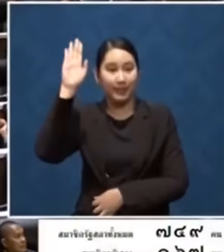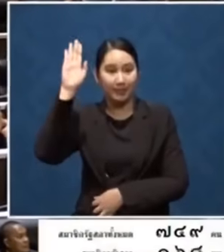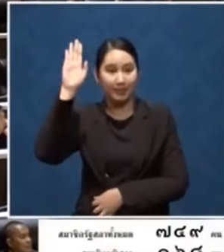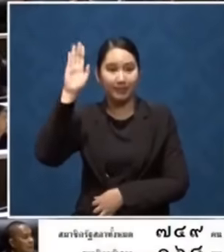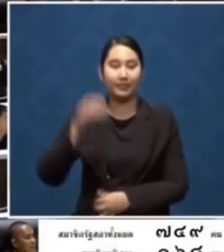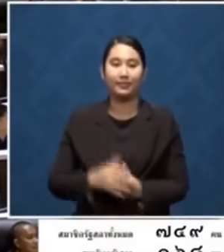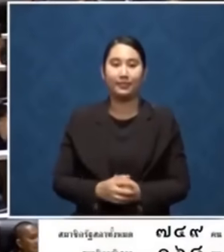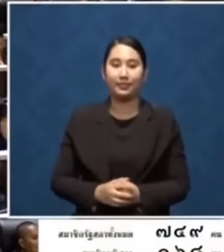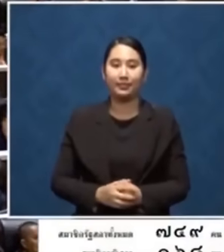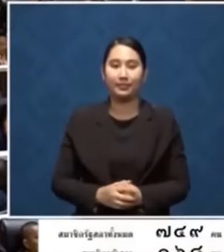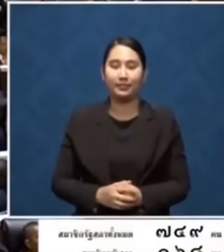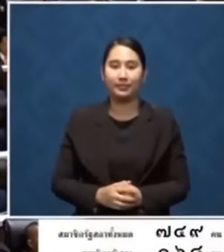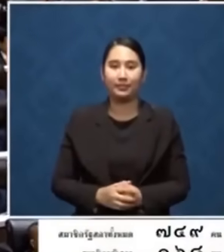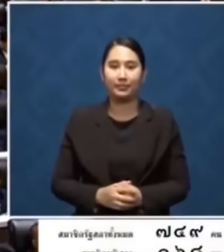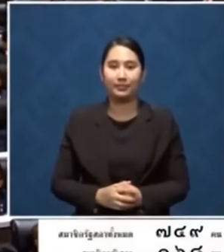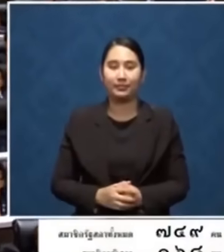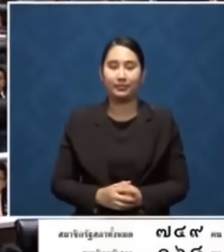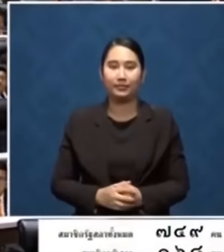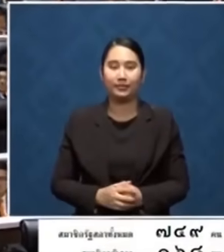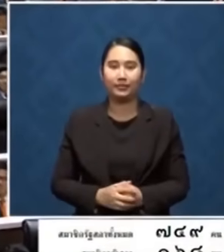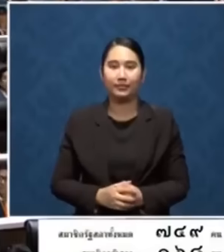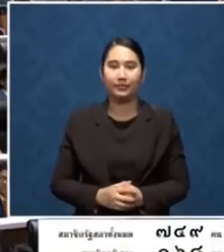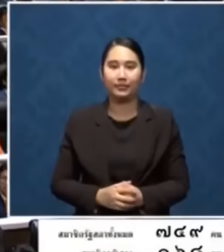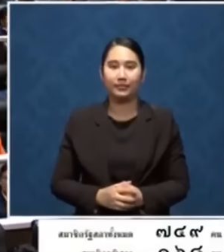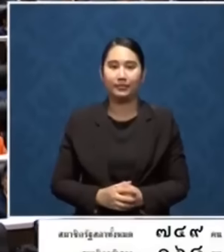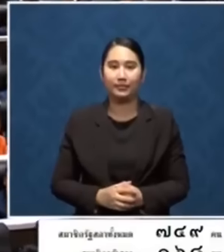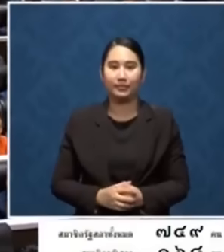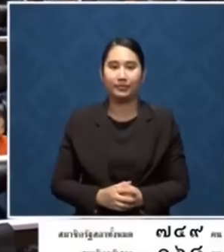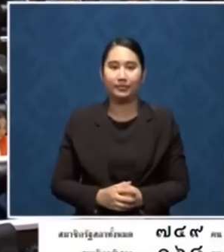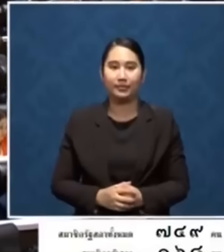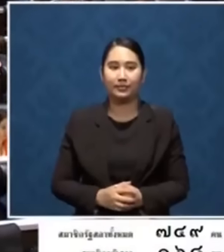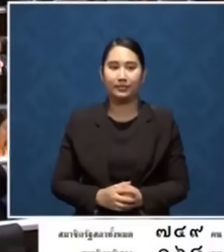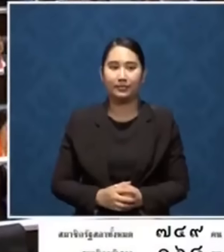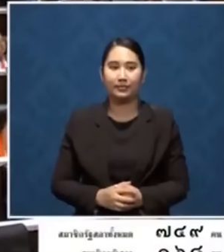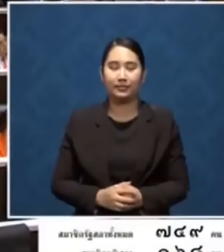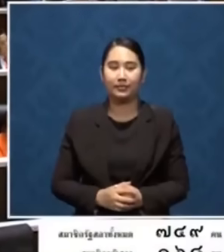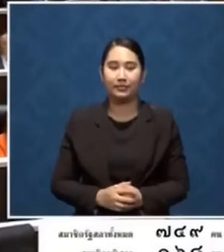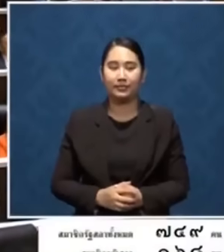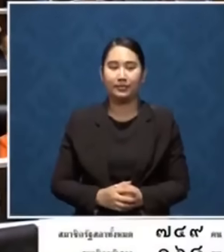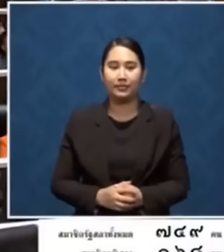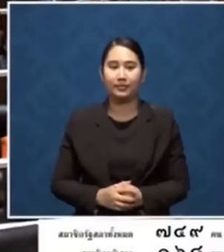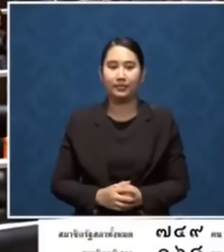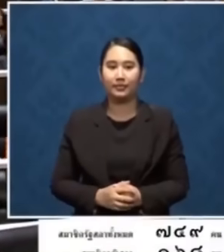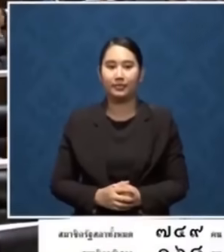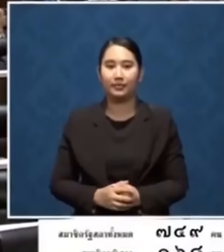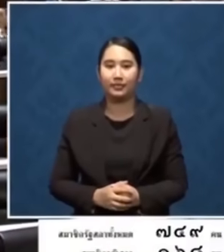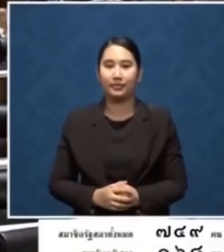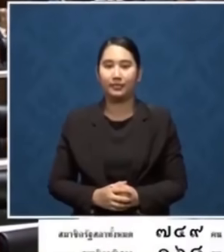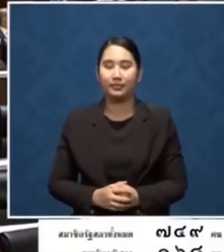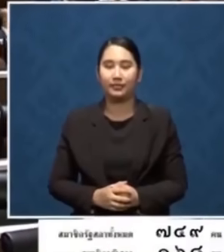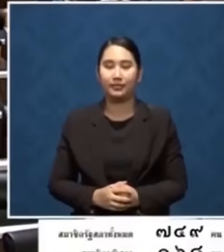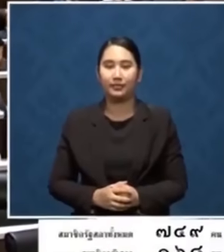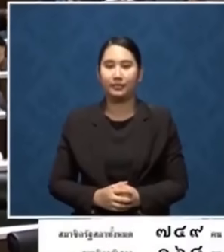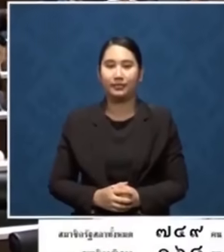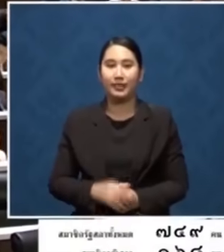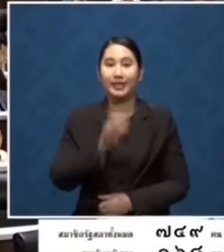ลุยด้วยฮะพรรคเป็นธรรมคุณกนวีสืบแสงนะครับบัญชีรายชื่อก็มาประชุมด้วยวันนี้หลายคนบอกไปคุณกนวีนะอยู่พรรคเป็นธร